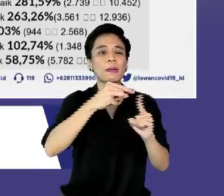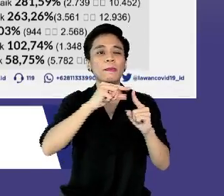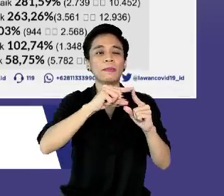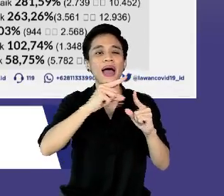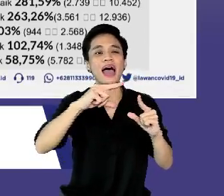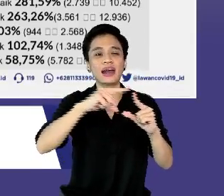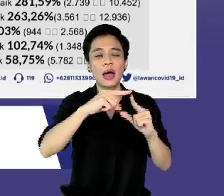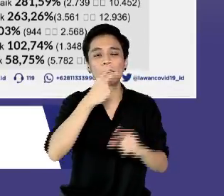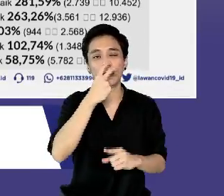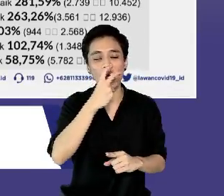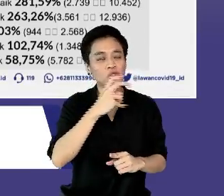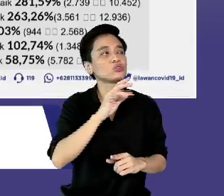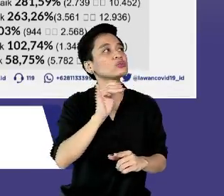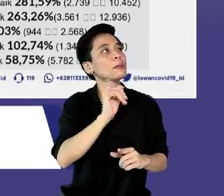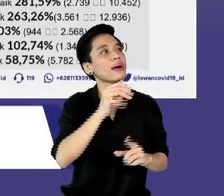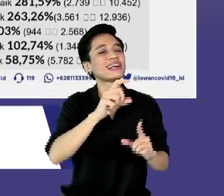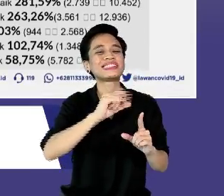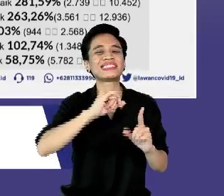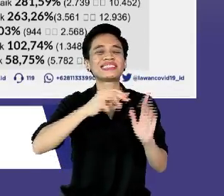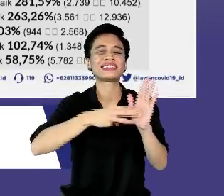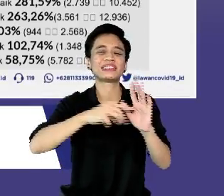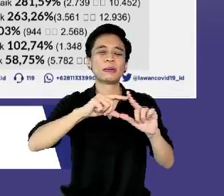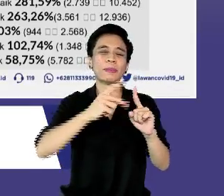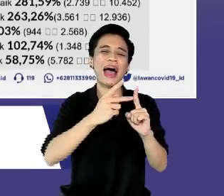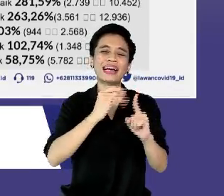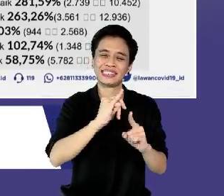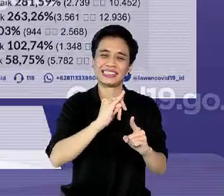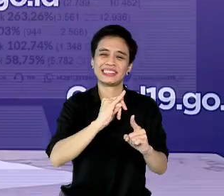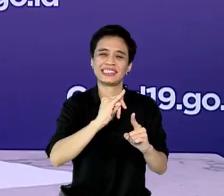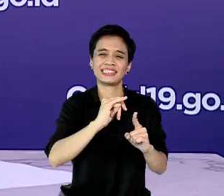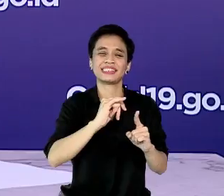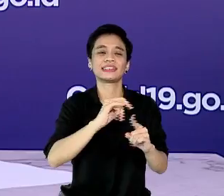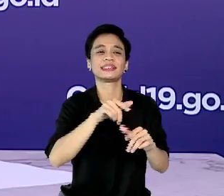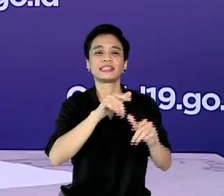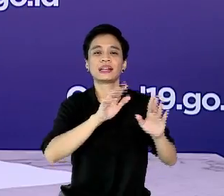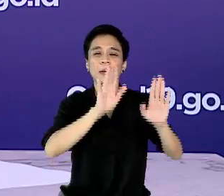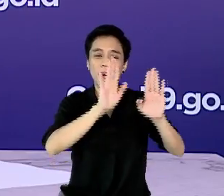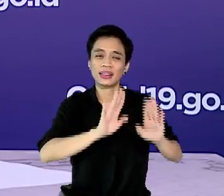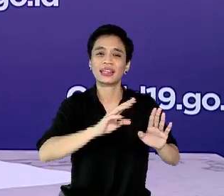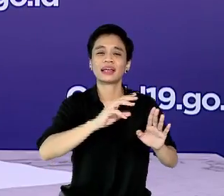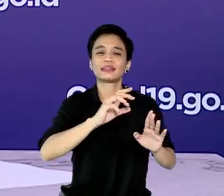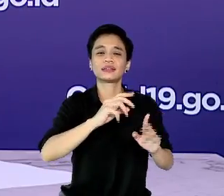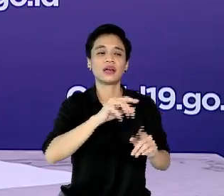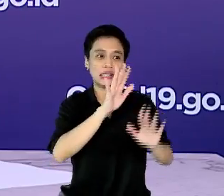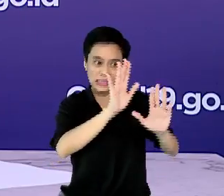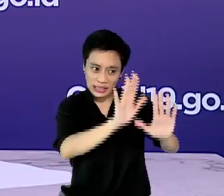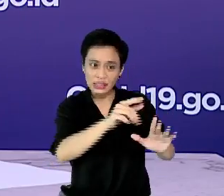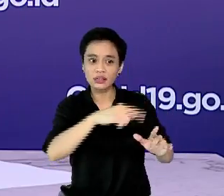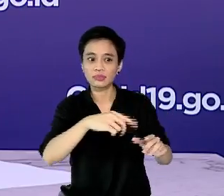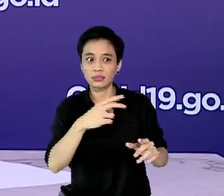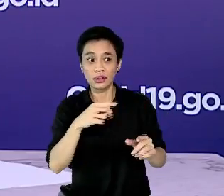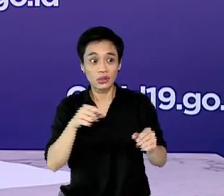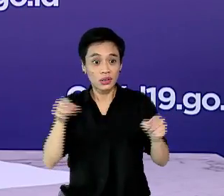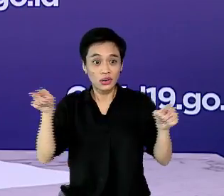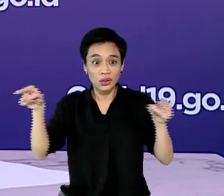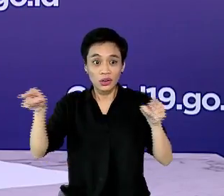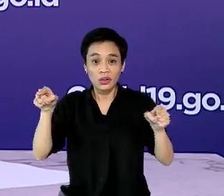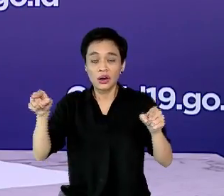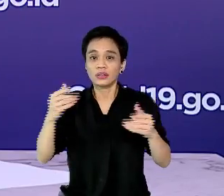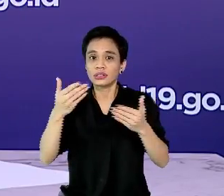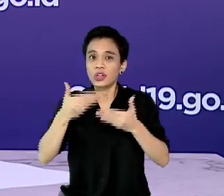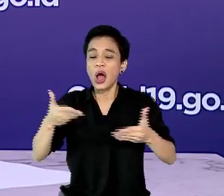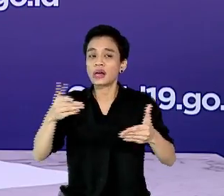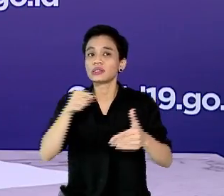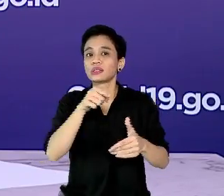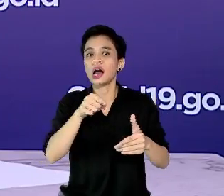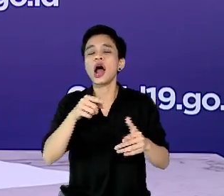Cimahi. Adanya kenaikan kasus di kabupaten kota tertentu ini menunjukkan bahwa dalam melihat situasi tidak bisa hanya